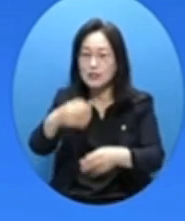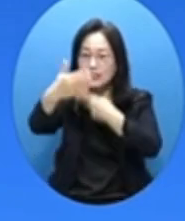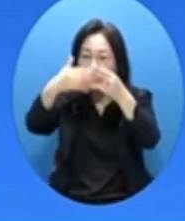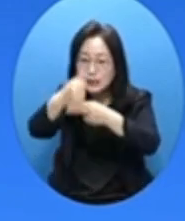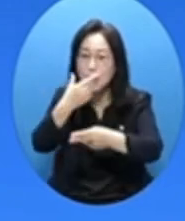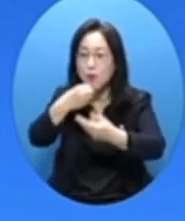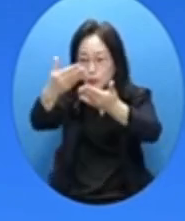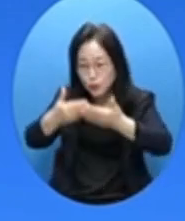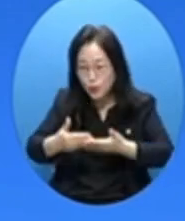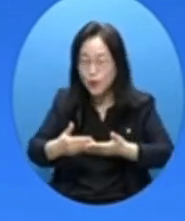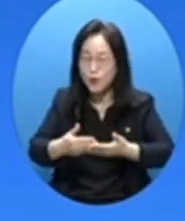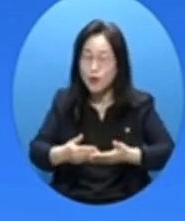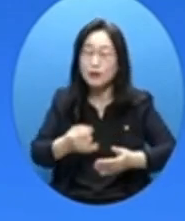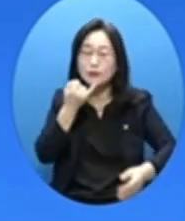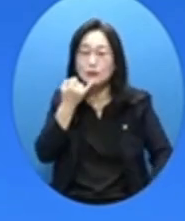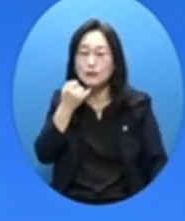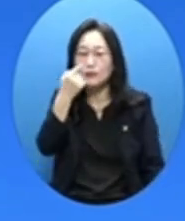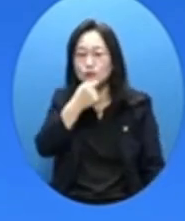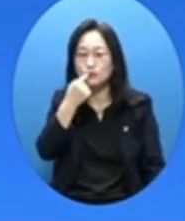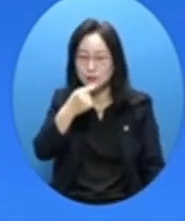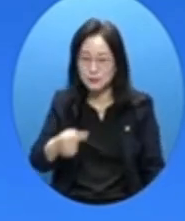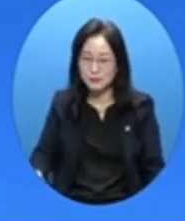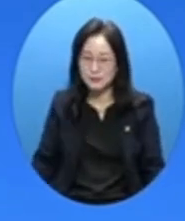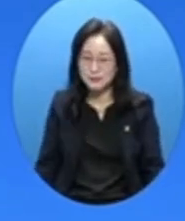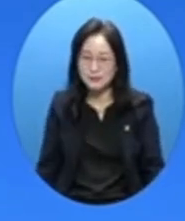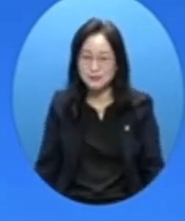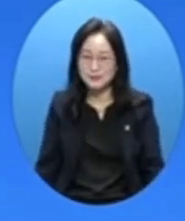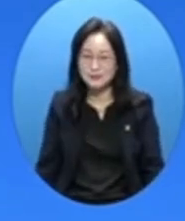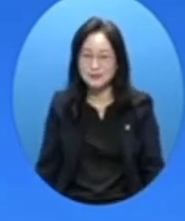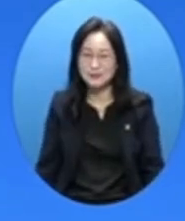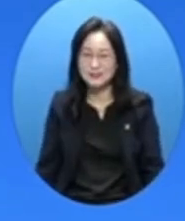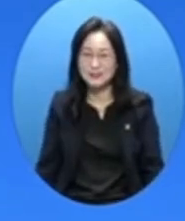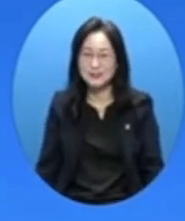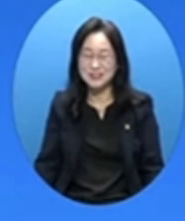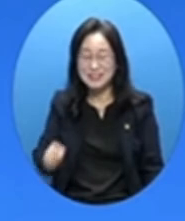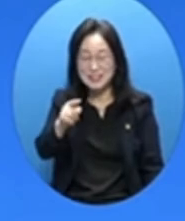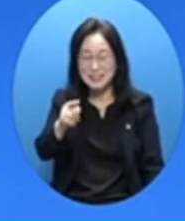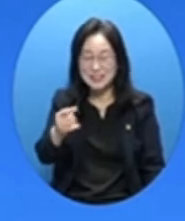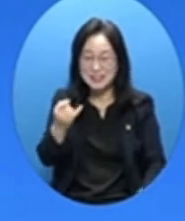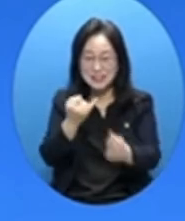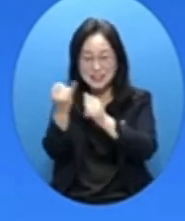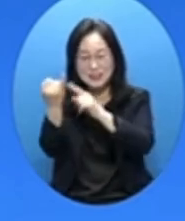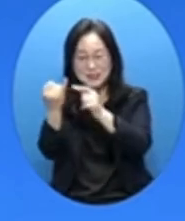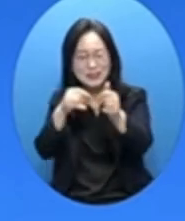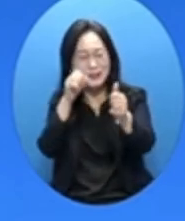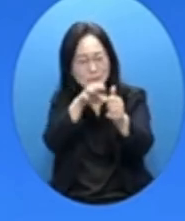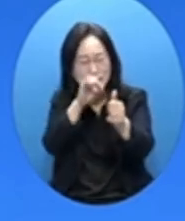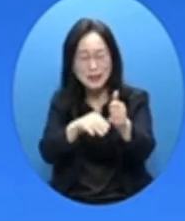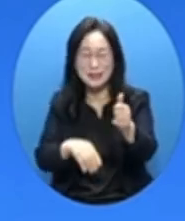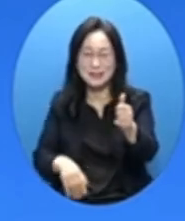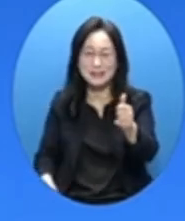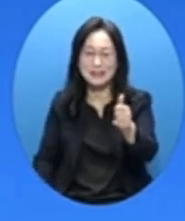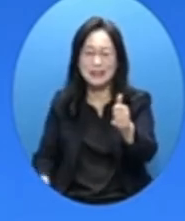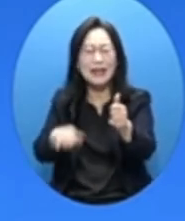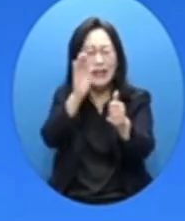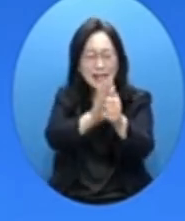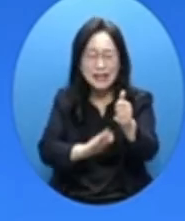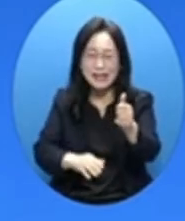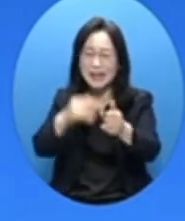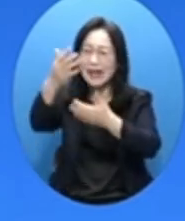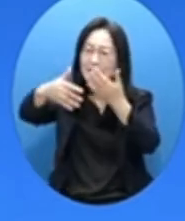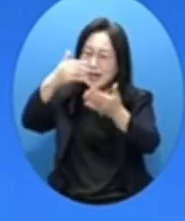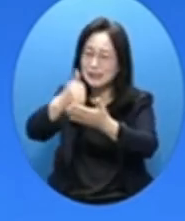된다고 그래서 그렇게 그 집사님이 남편에게 이 하나님은